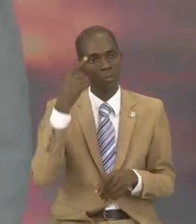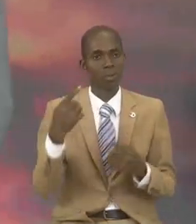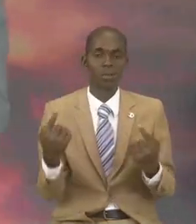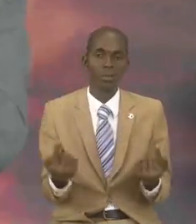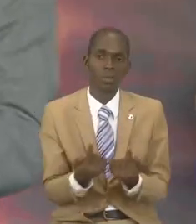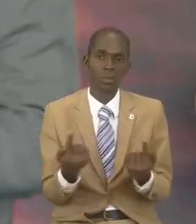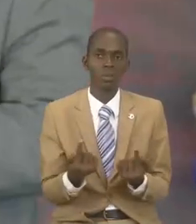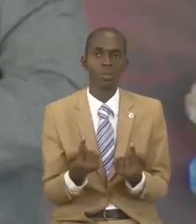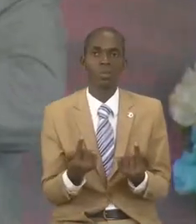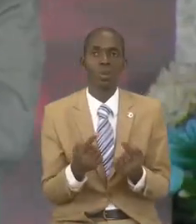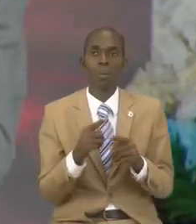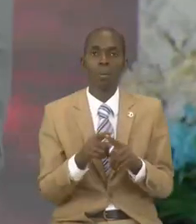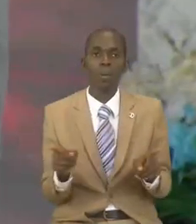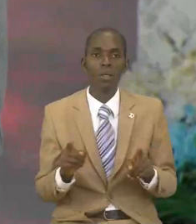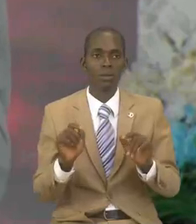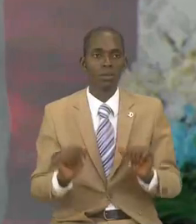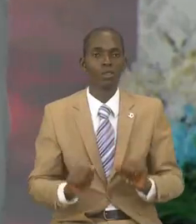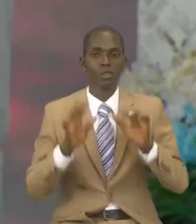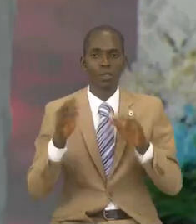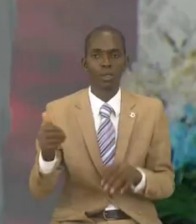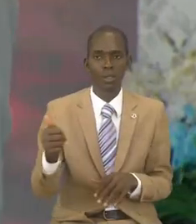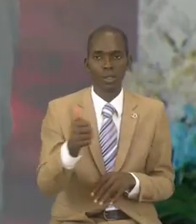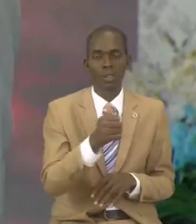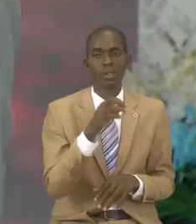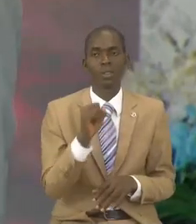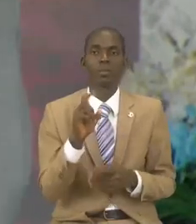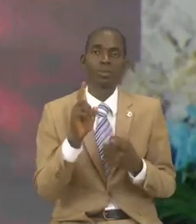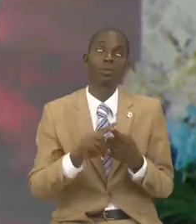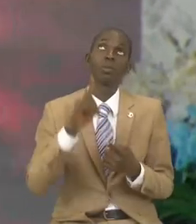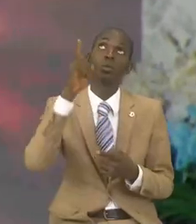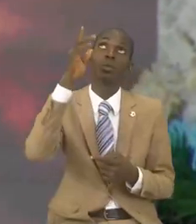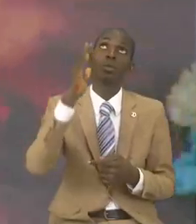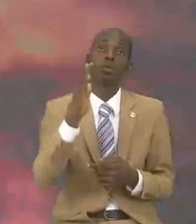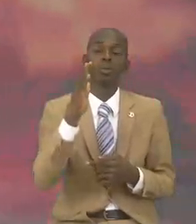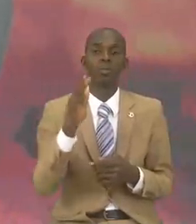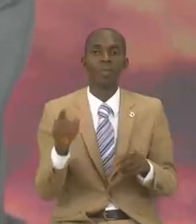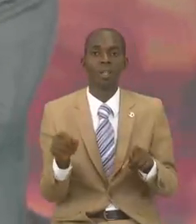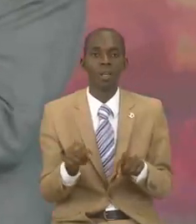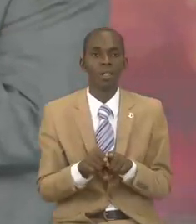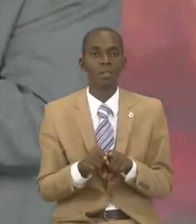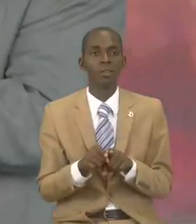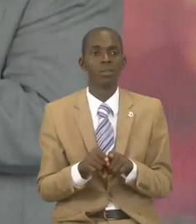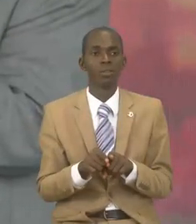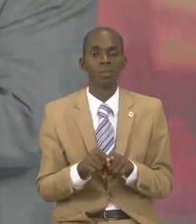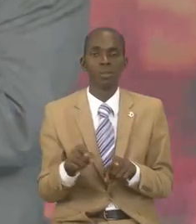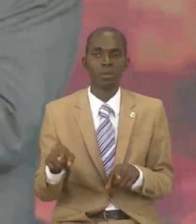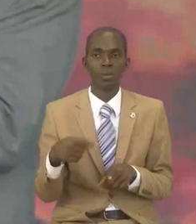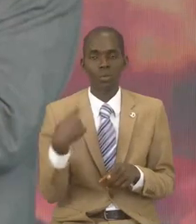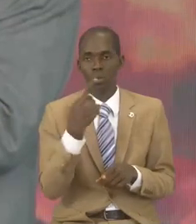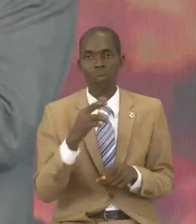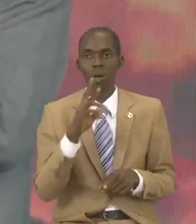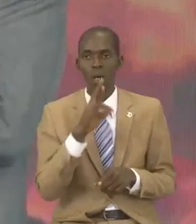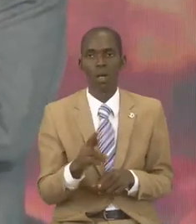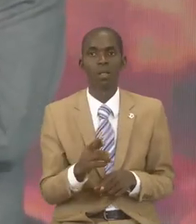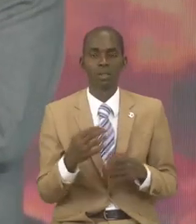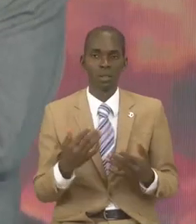Ne livrez pas vos membres au péché comme des instruments d'iniquité, mais donnez vous-même à Dieu comme étant vivant